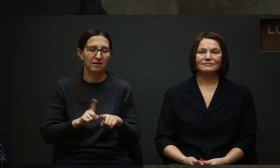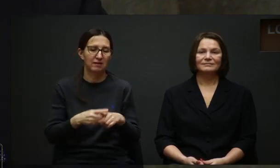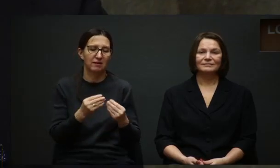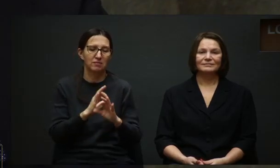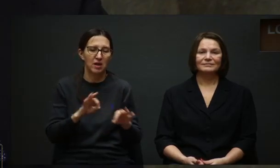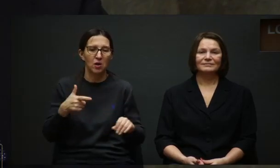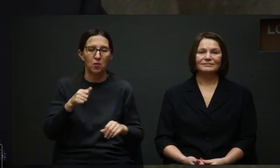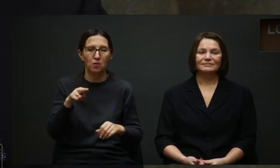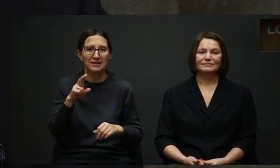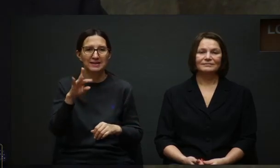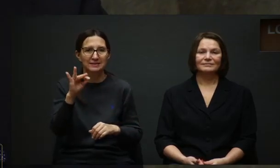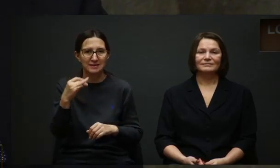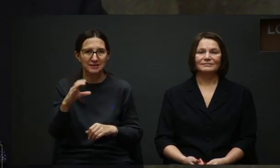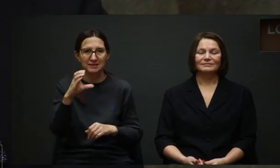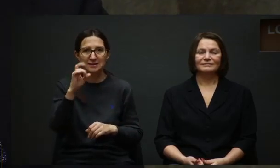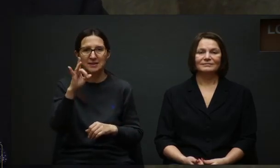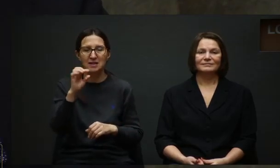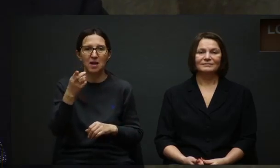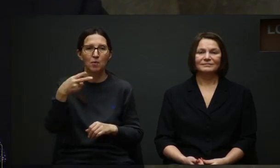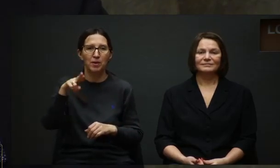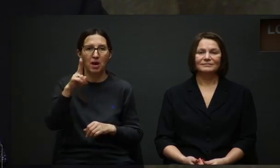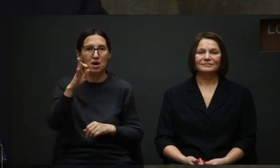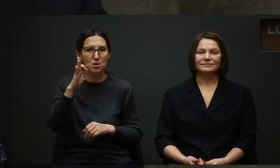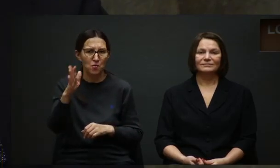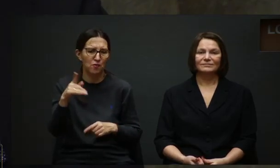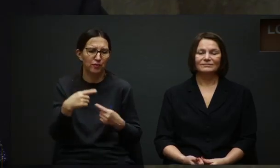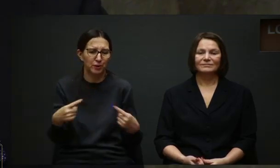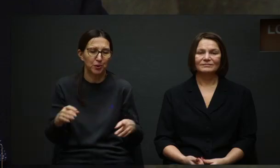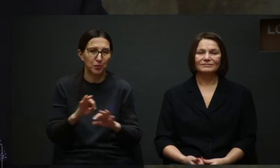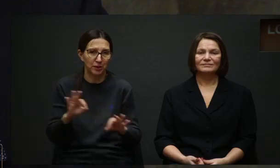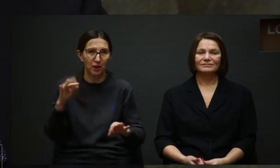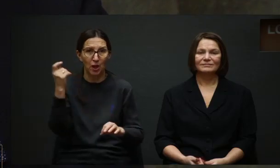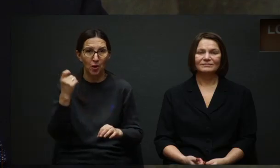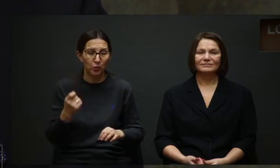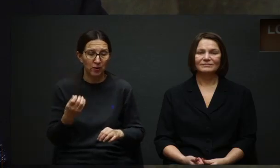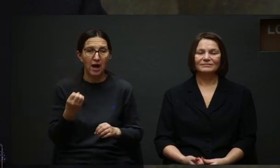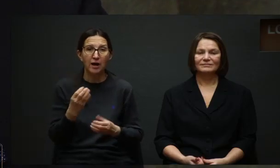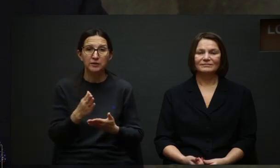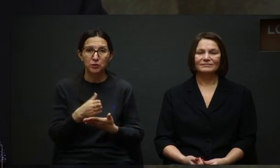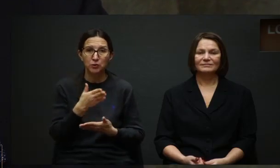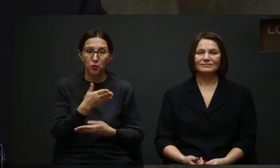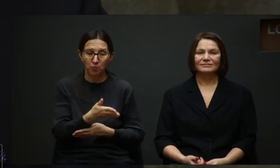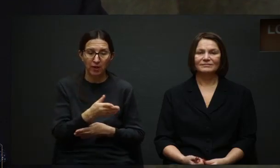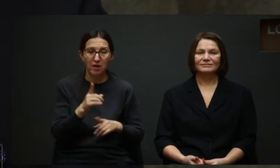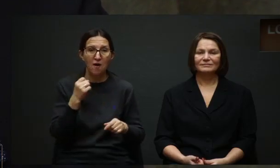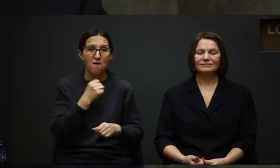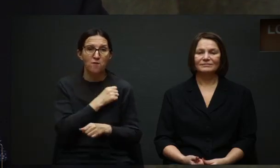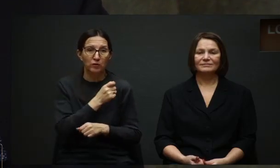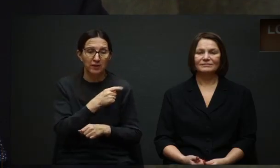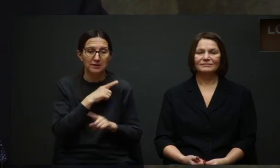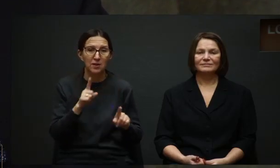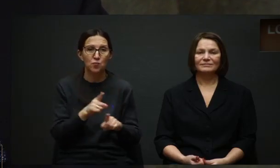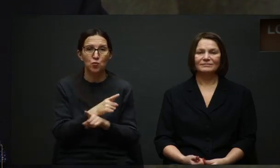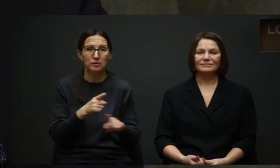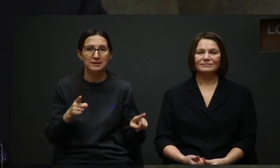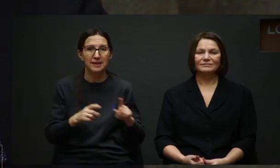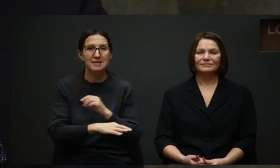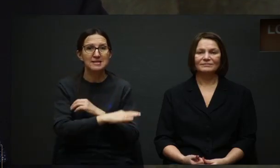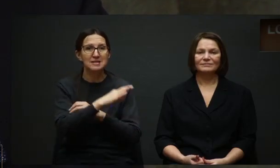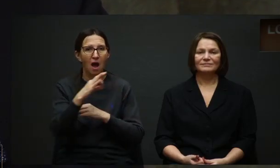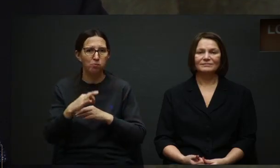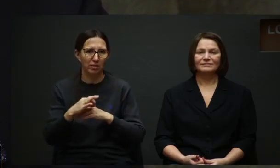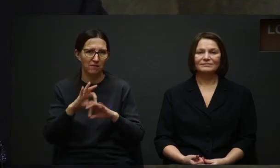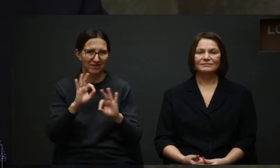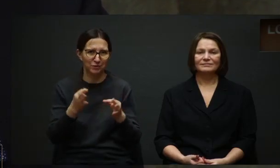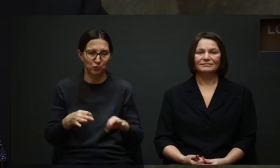Кандинского, и Серебрякова, и многих других художников. В Одессе был музей западного искусства, что была большая редкость,